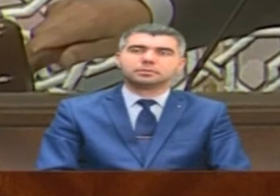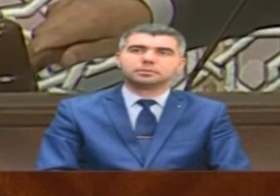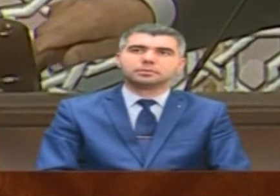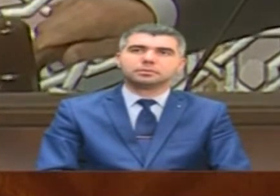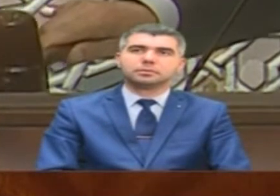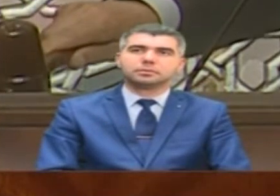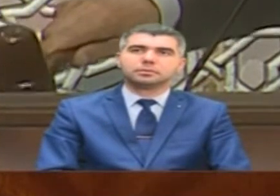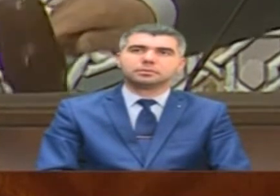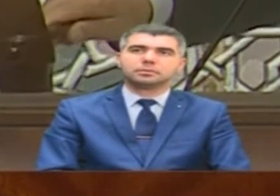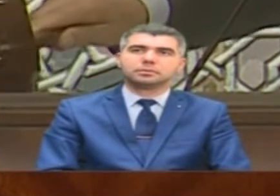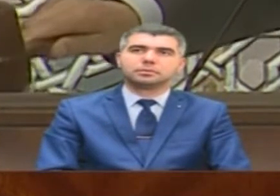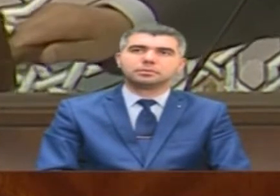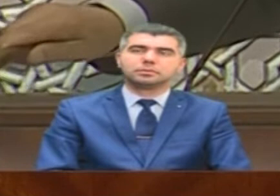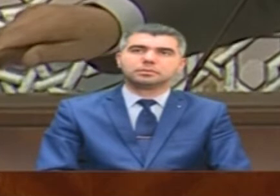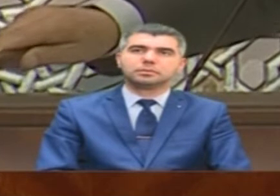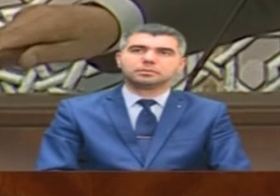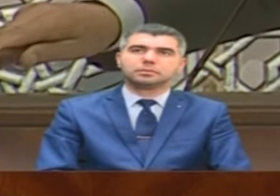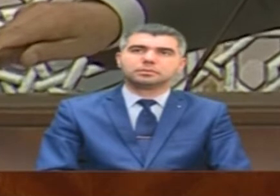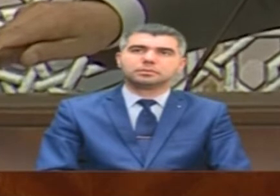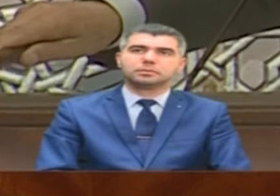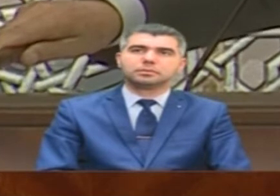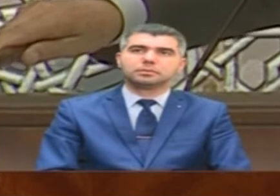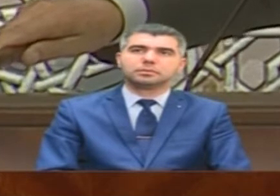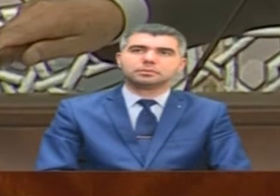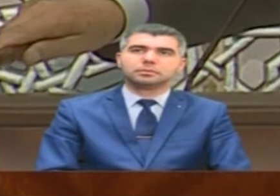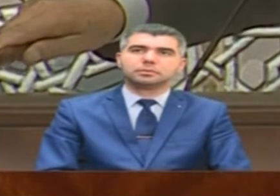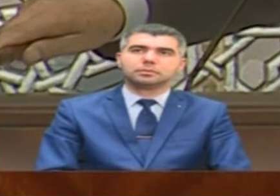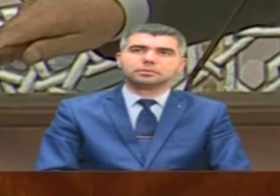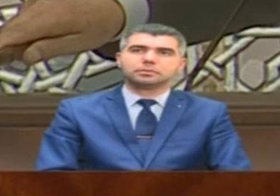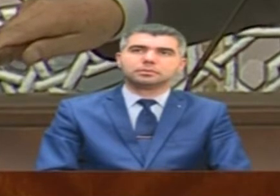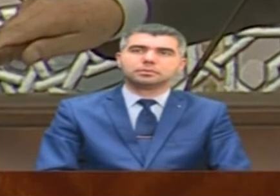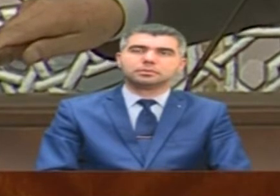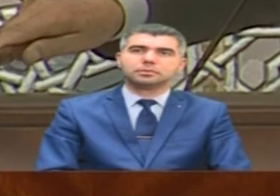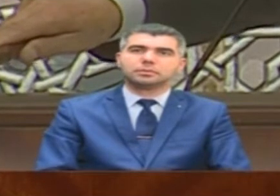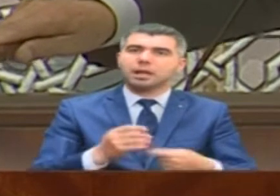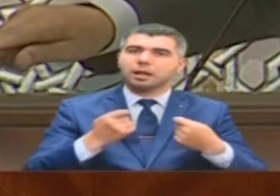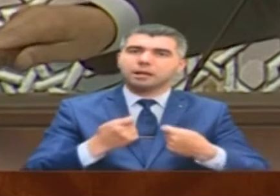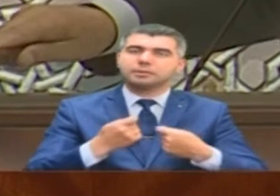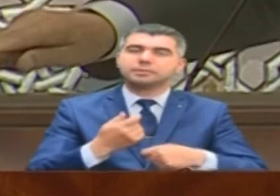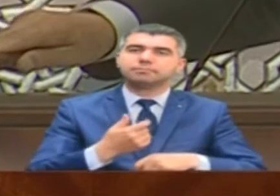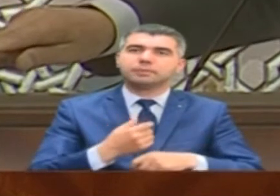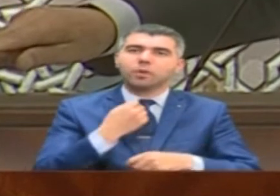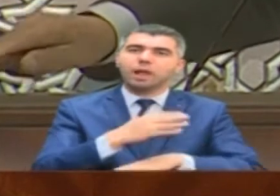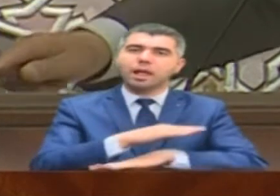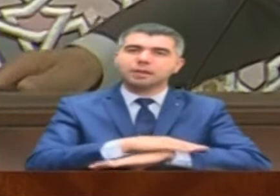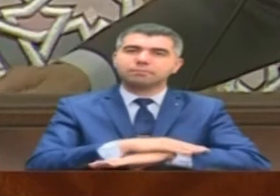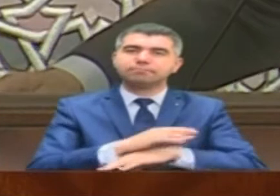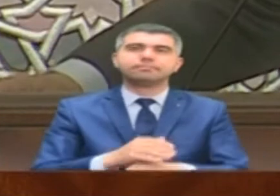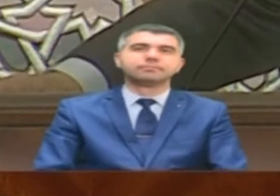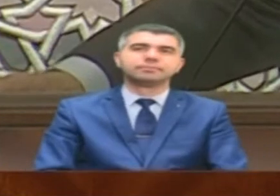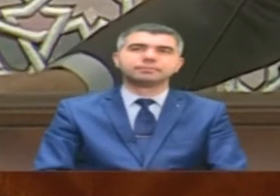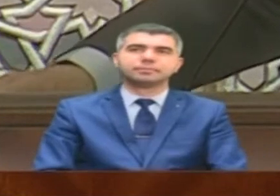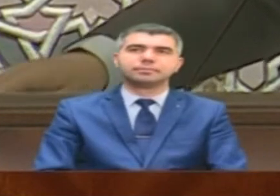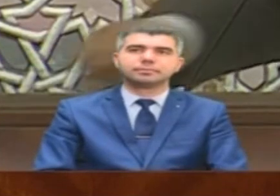سيد الرئيس سيد مديان من فضلكم واصل سيد الوزير. إذن قلت القطعة